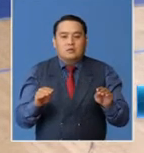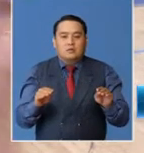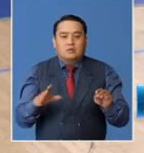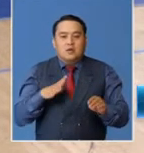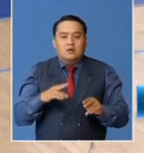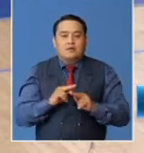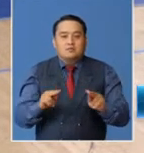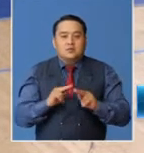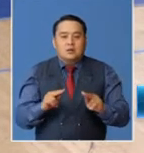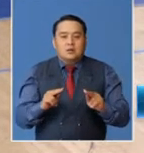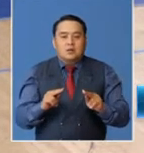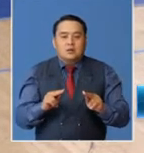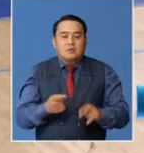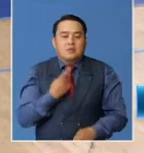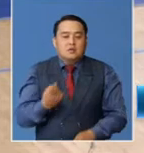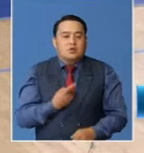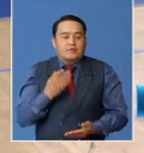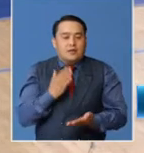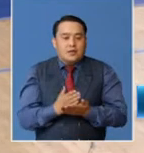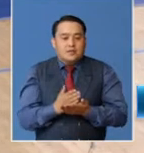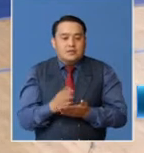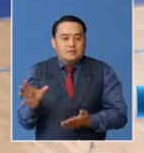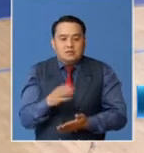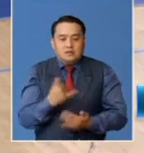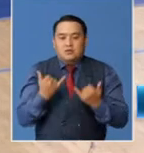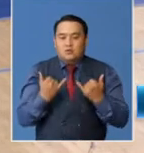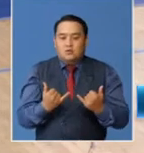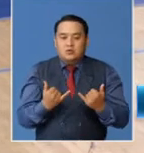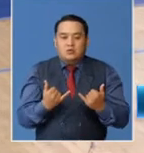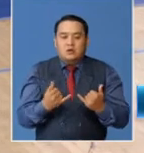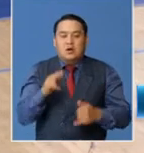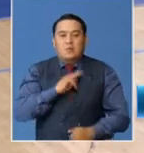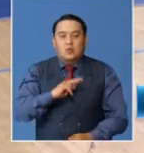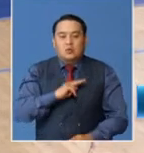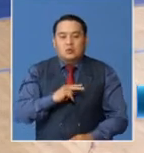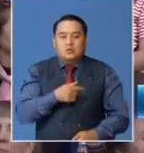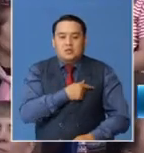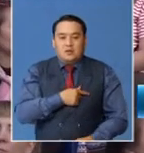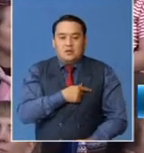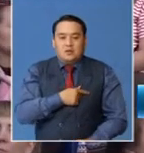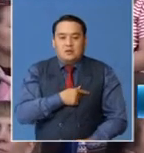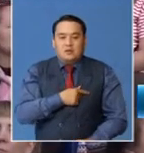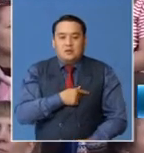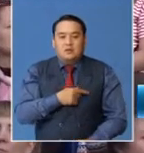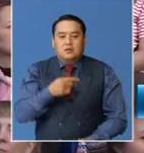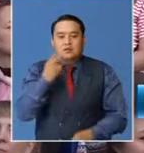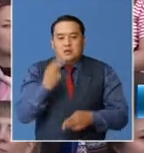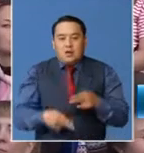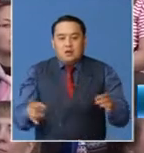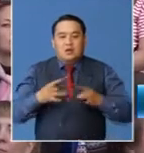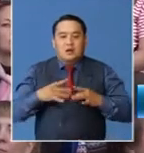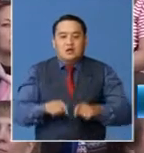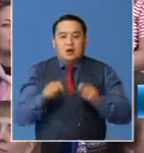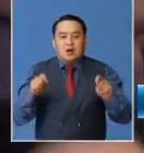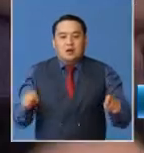мы воспитали своих мастеров, они на сегодняшний день уже работают тренерами. Сразу после церемонии торжественного